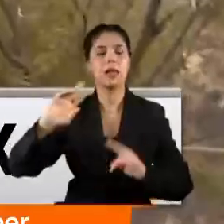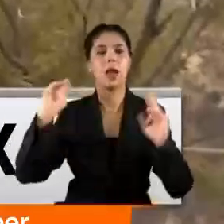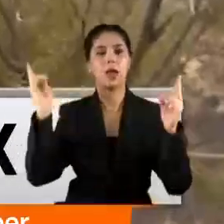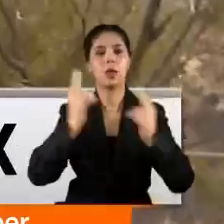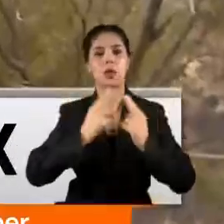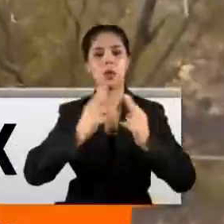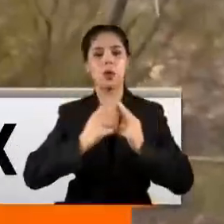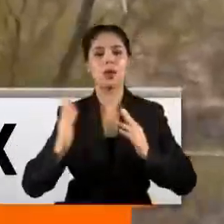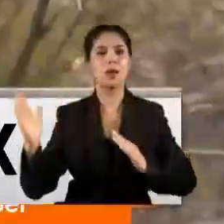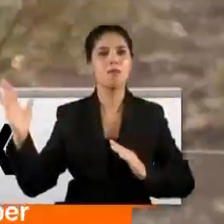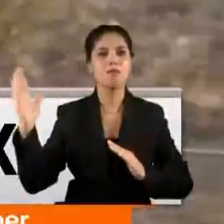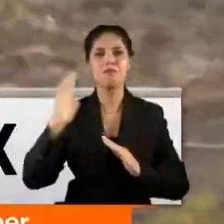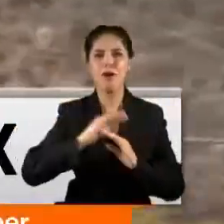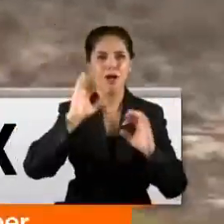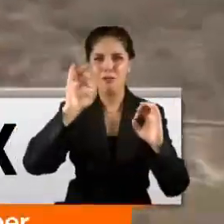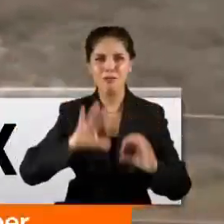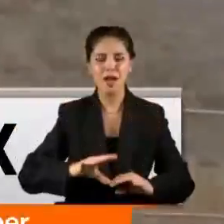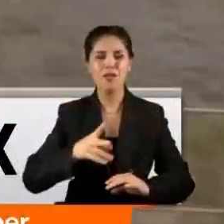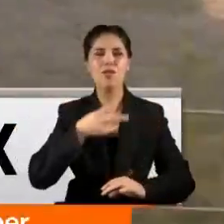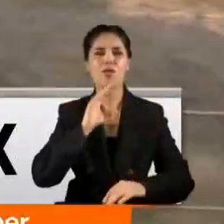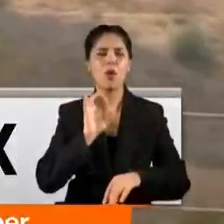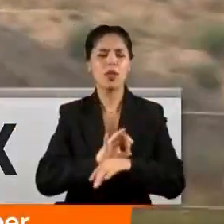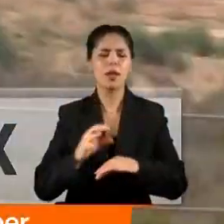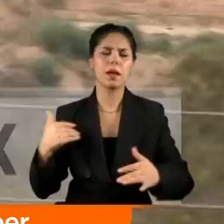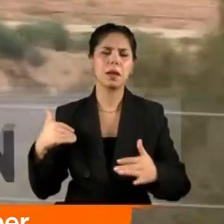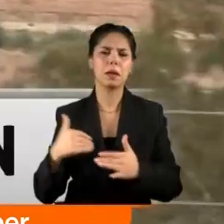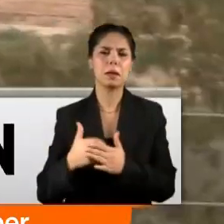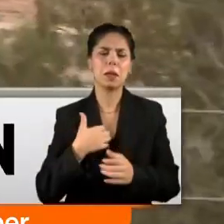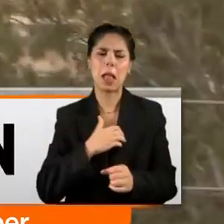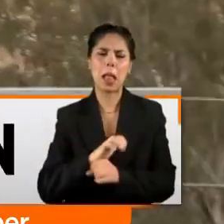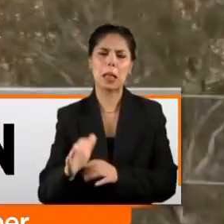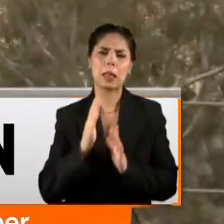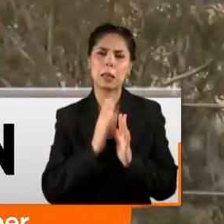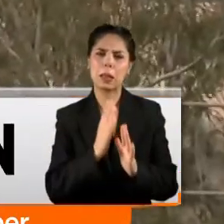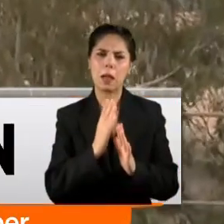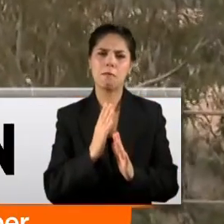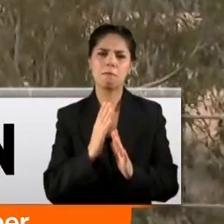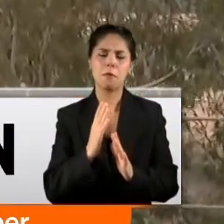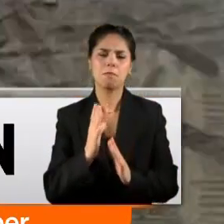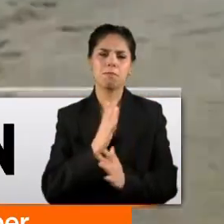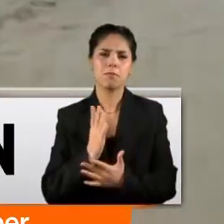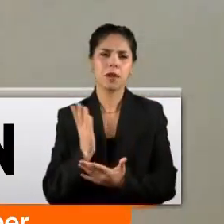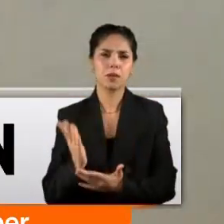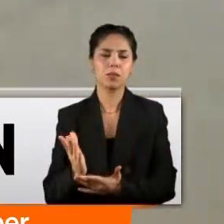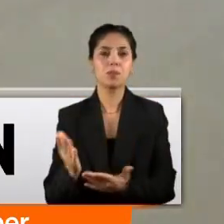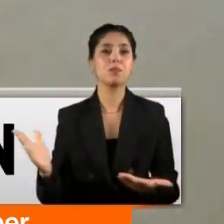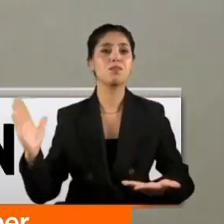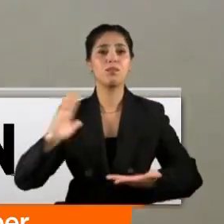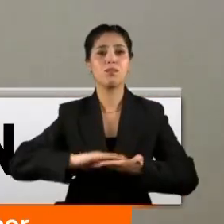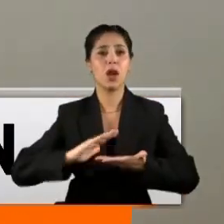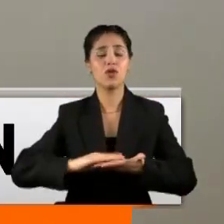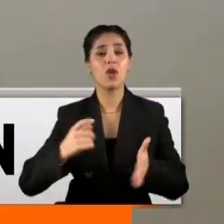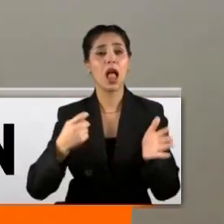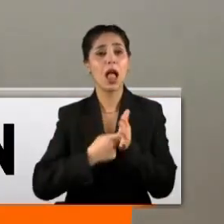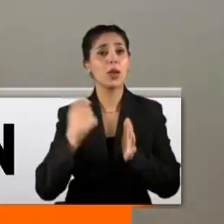başlayacağı son saate kadar katliama devam edeceğini işte bu ağır bombardımanla gösteriyor. Ateşkesin adı